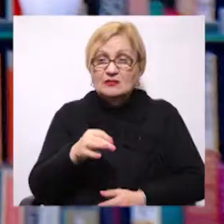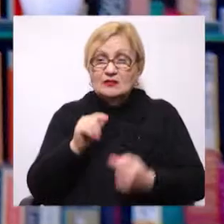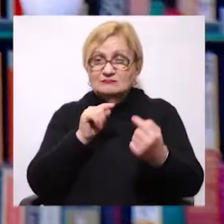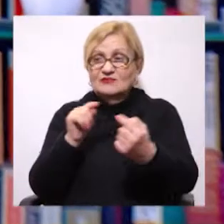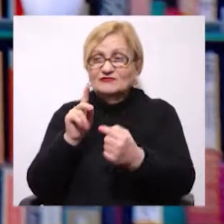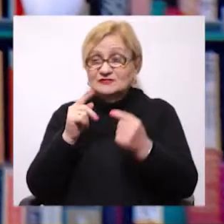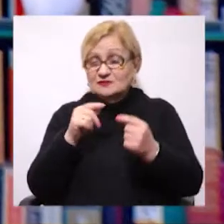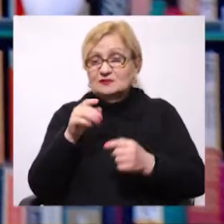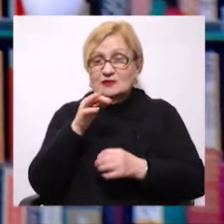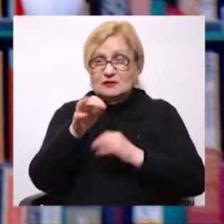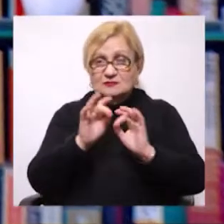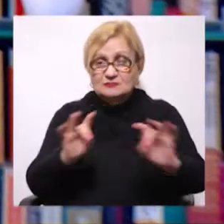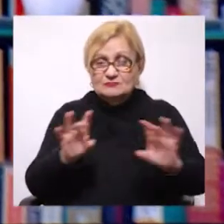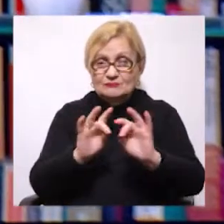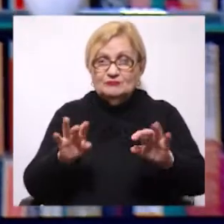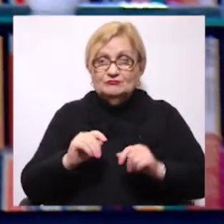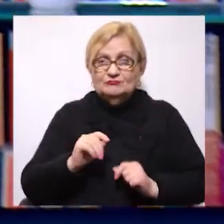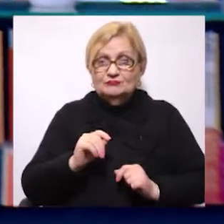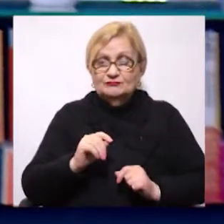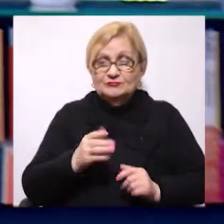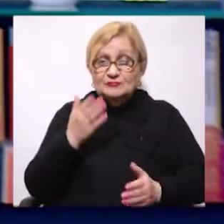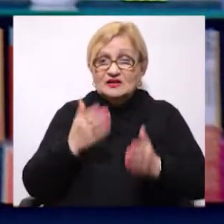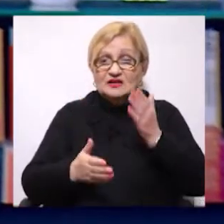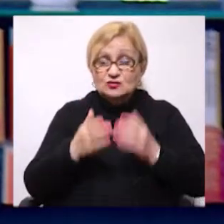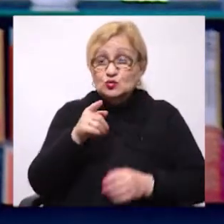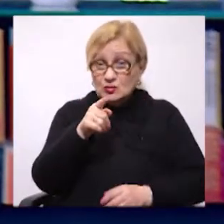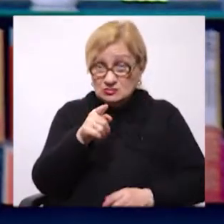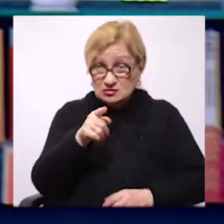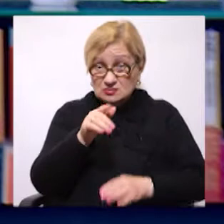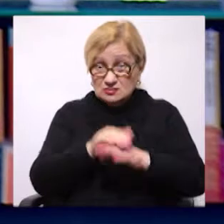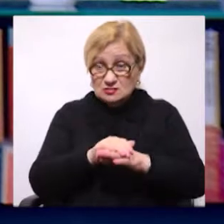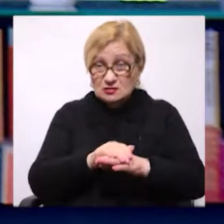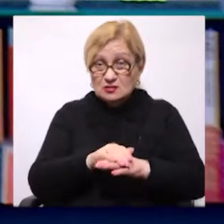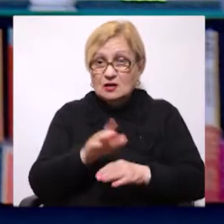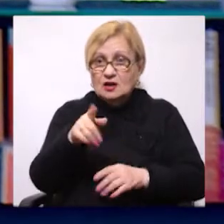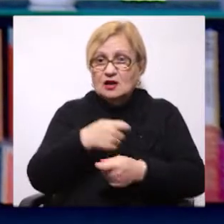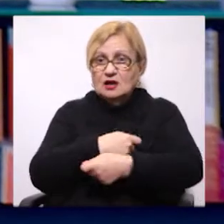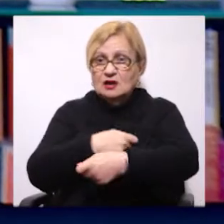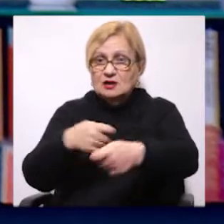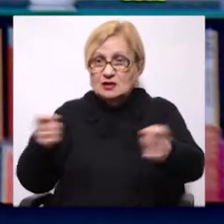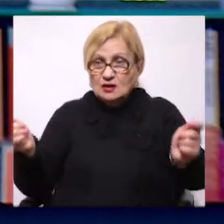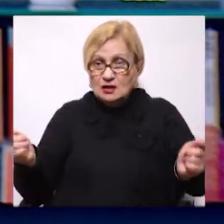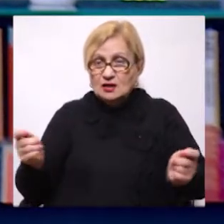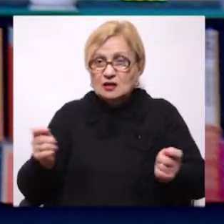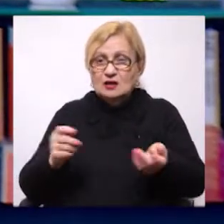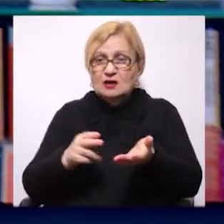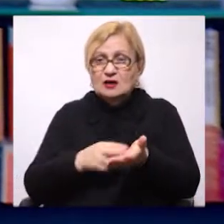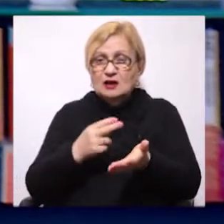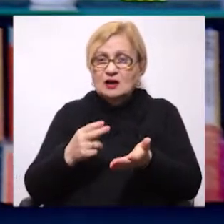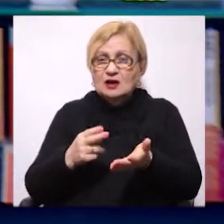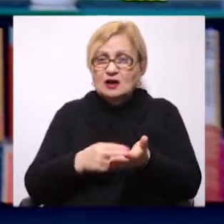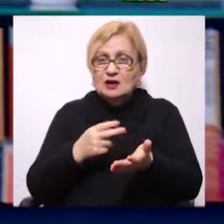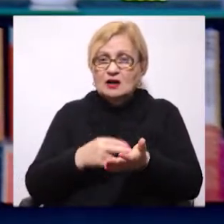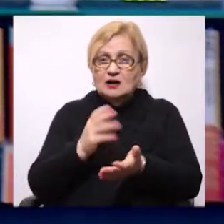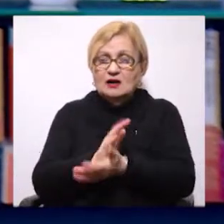ვინც ეწინააღმდეგებოდა. თუ ეგრე არის, მაშინ დარიგე ქაღალდის დარიგება და დარიგე